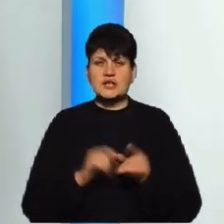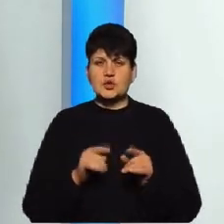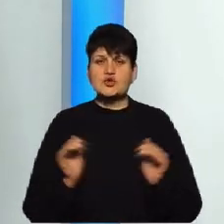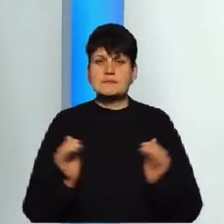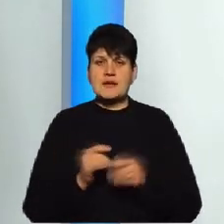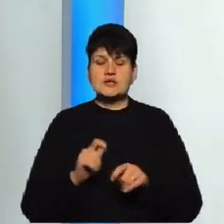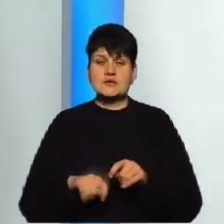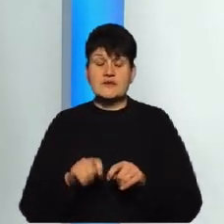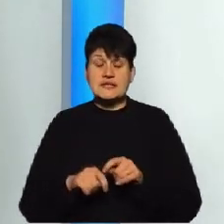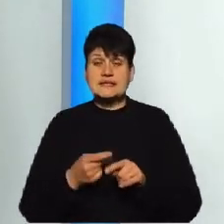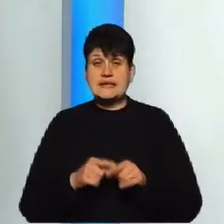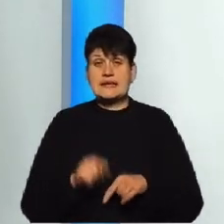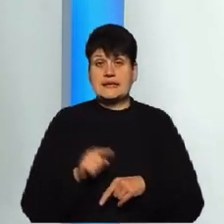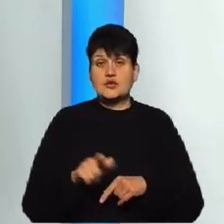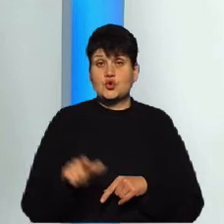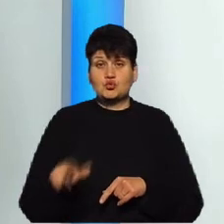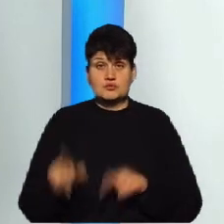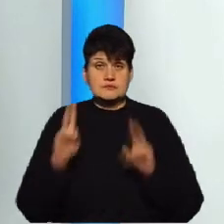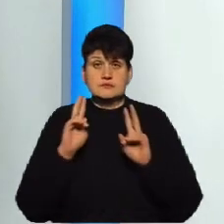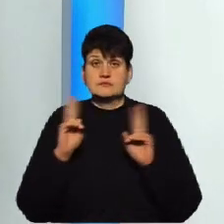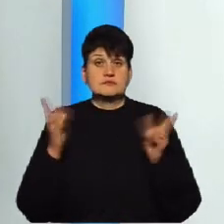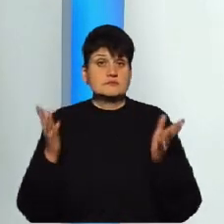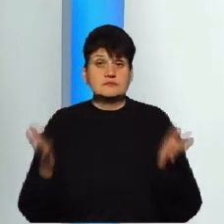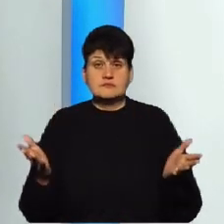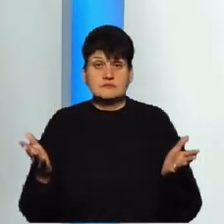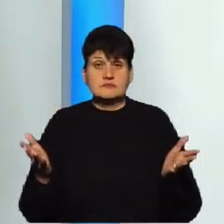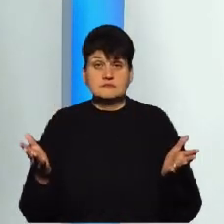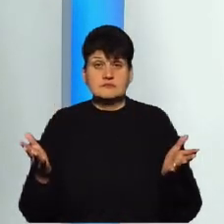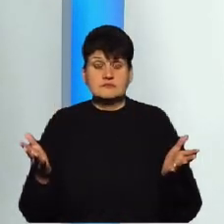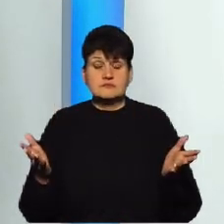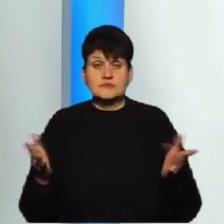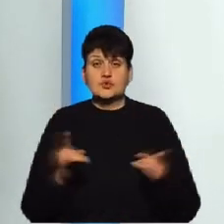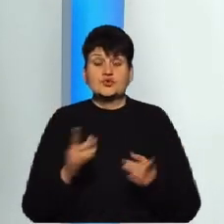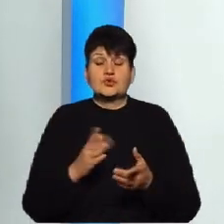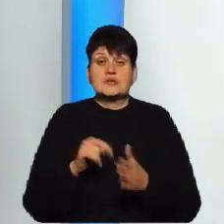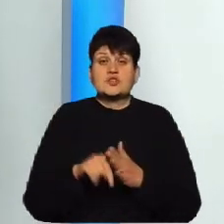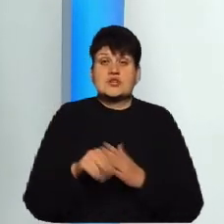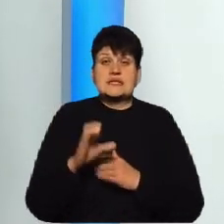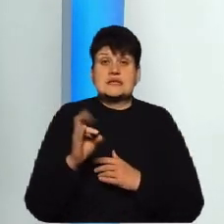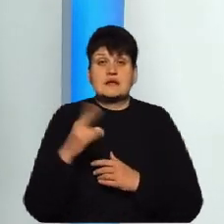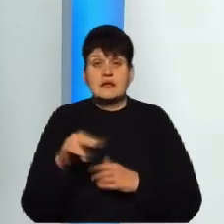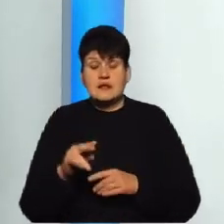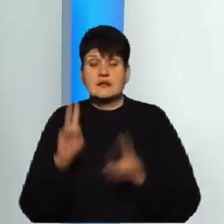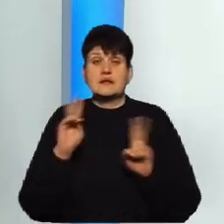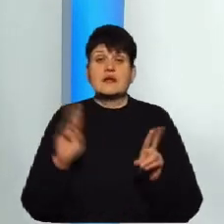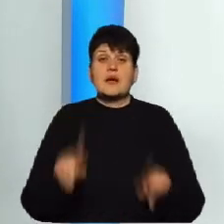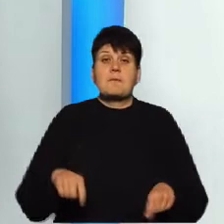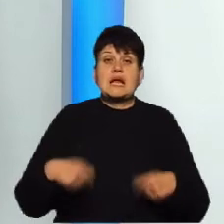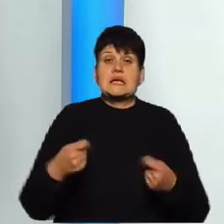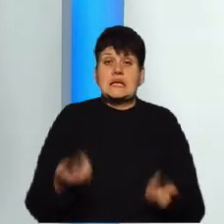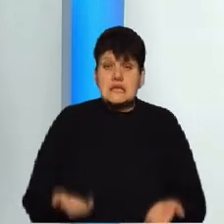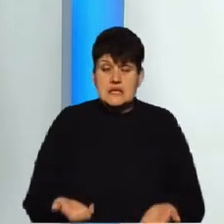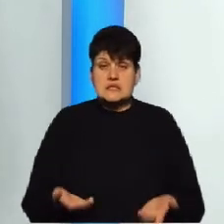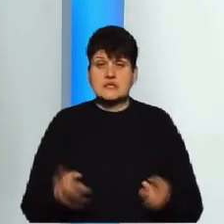що люди не проінформовані. Вони не знають, що таке СНІД, не знають, як він передається і як він, що